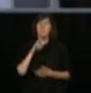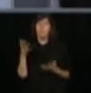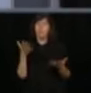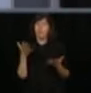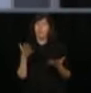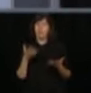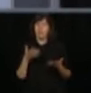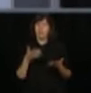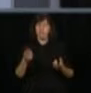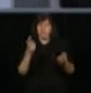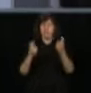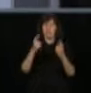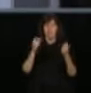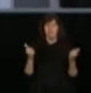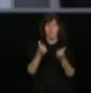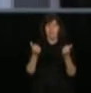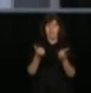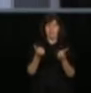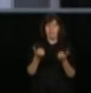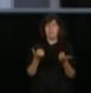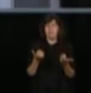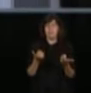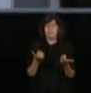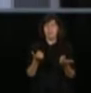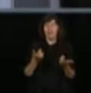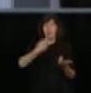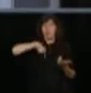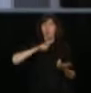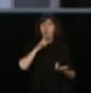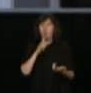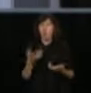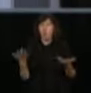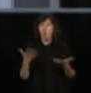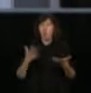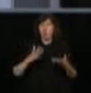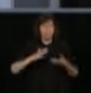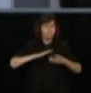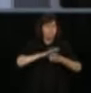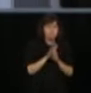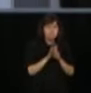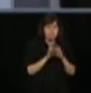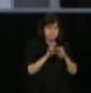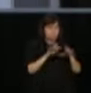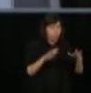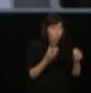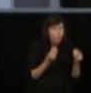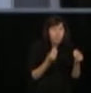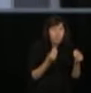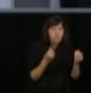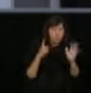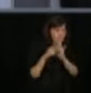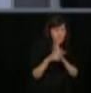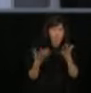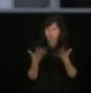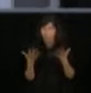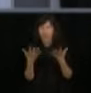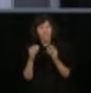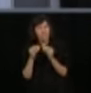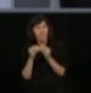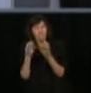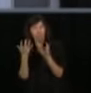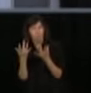aussi continuer à faire de la surveillance épidémiologique puis d'identifier où sont les problèmes. Je ne sais pas si vous comprenez. Parce qu'il faut aussi voir que vacciner de